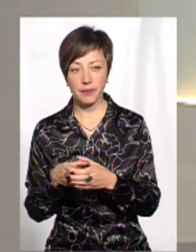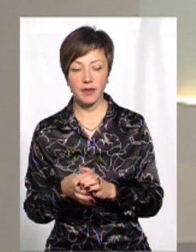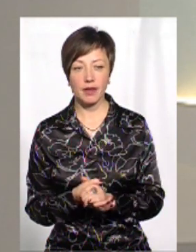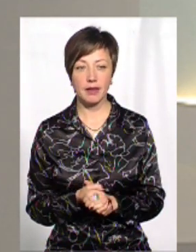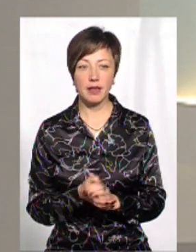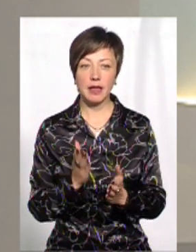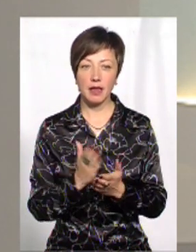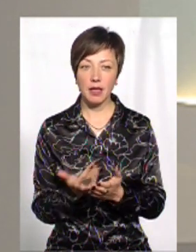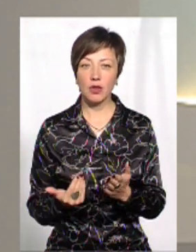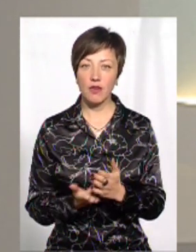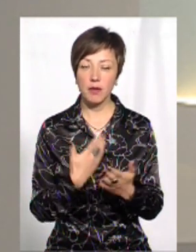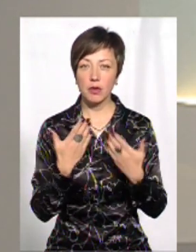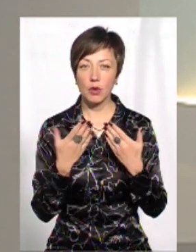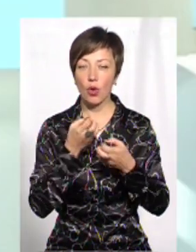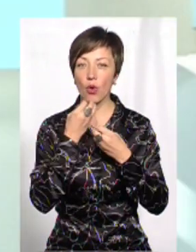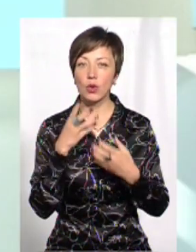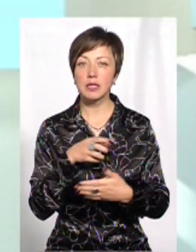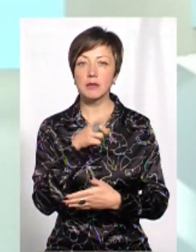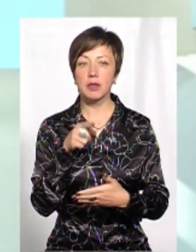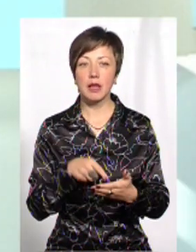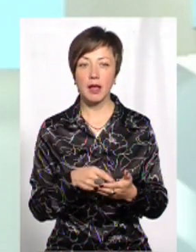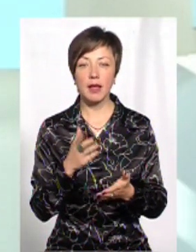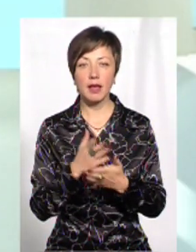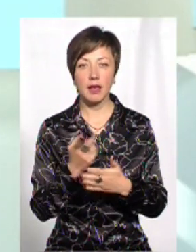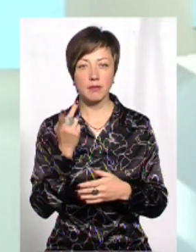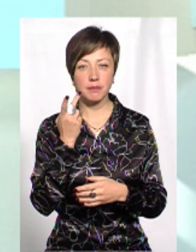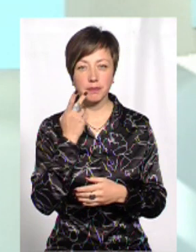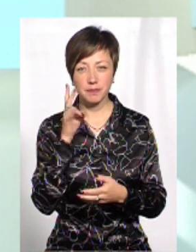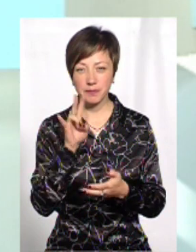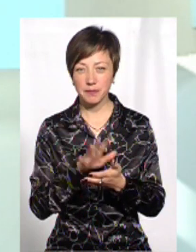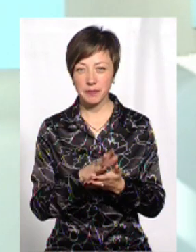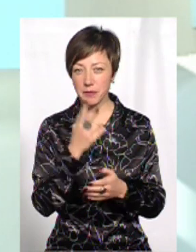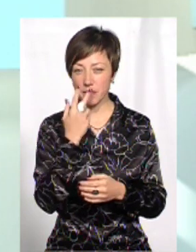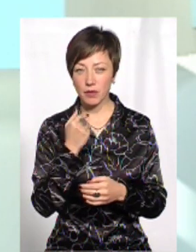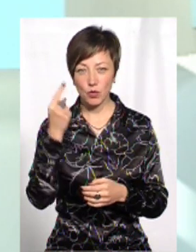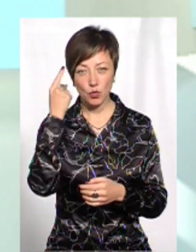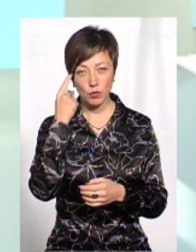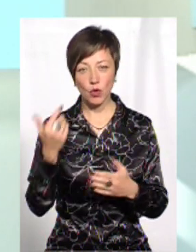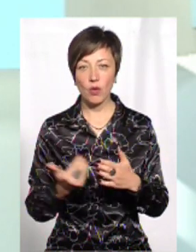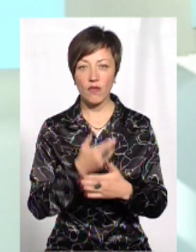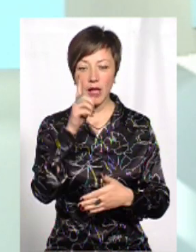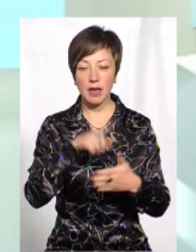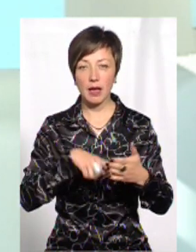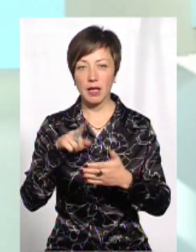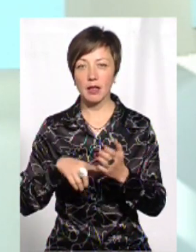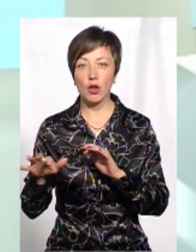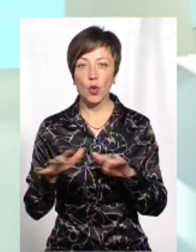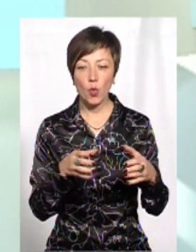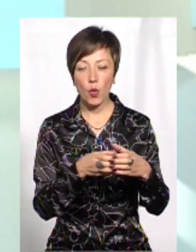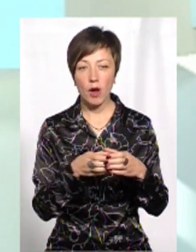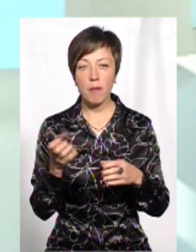підходи? Хороше запитання, оскільки це один із стереотипів, які існує в нашому суспільстві, про те, що нові релігійні рухи, про